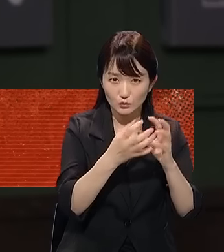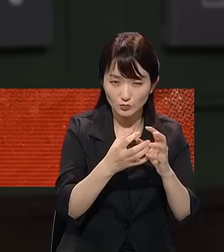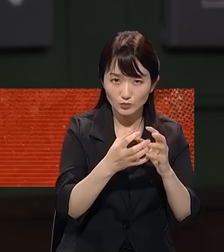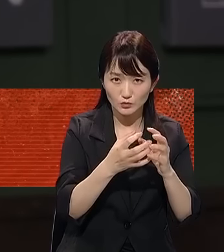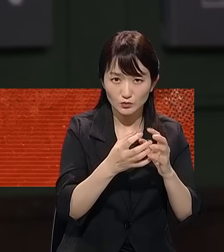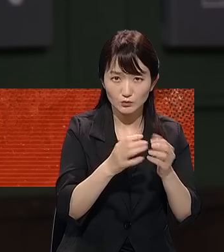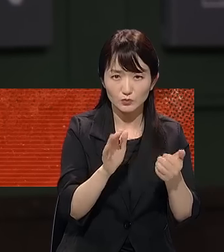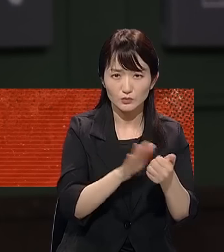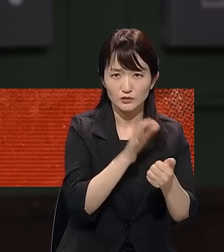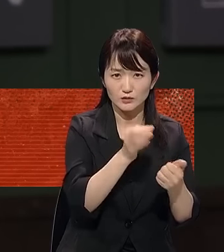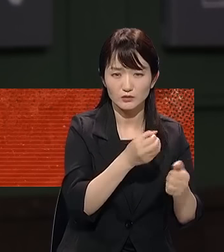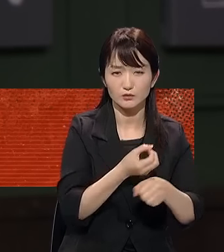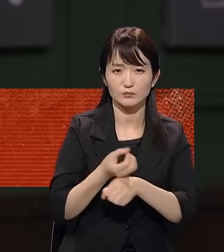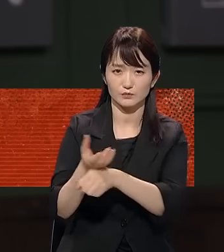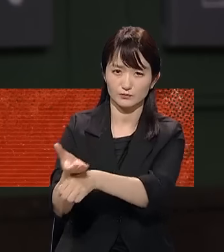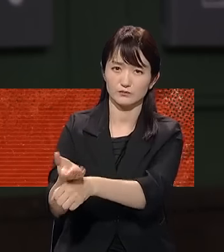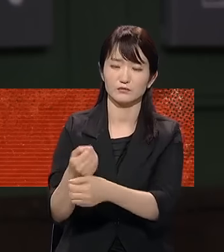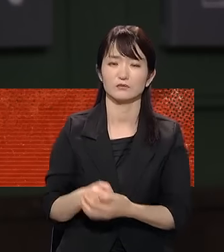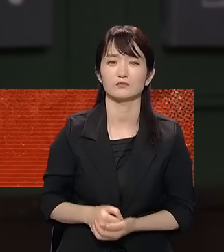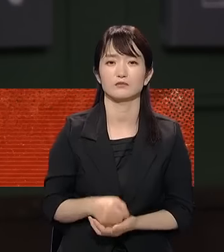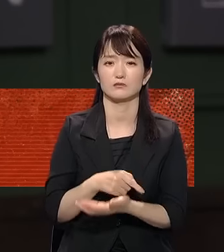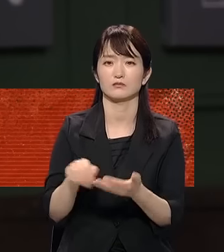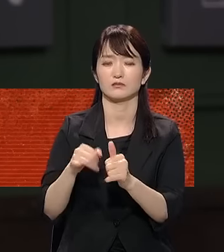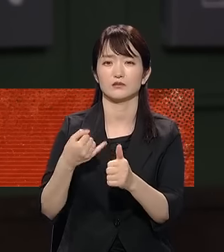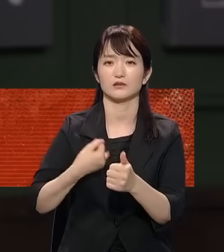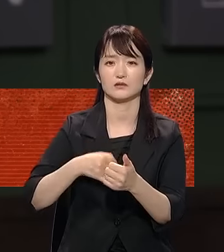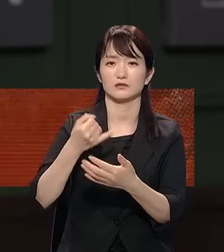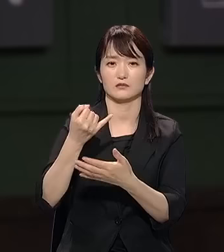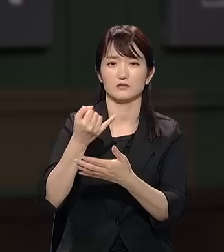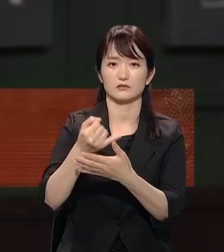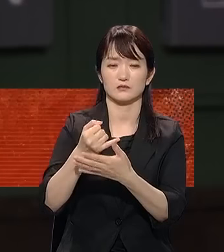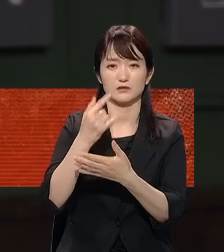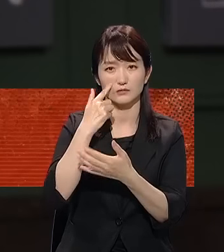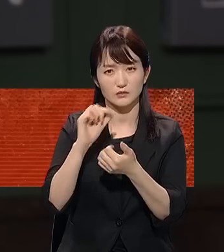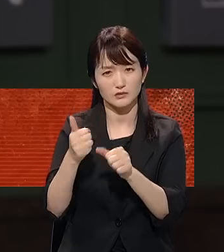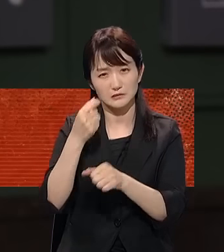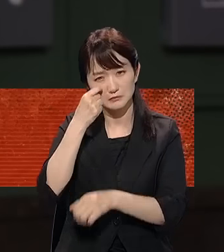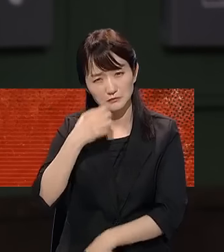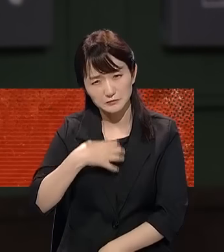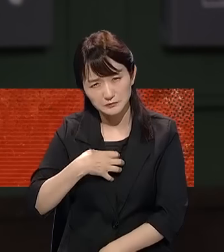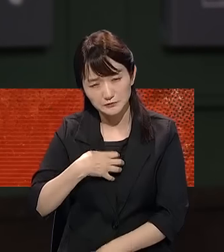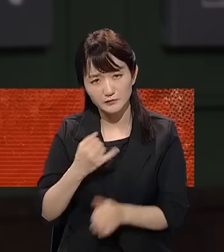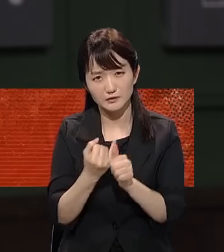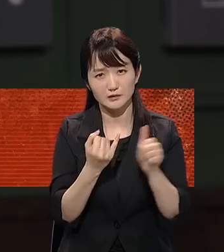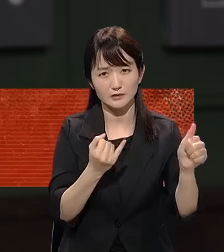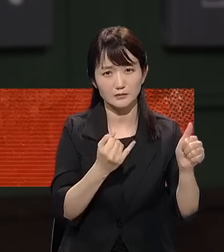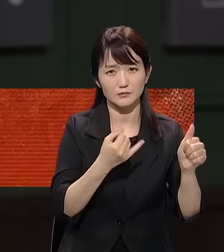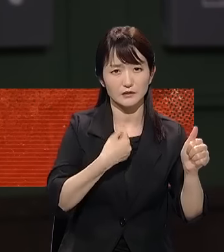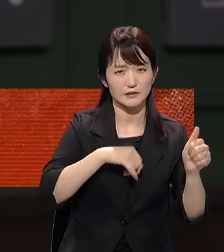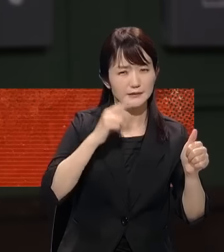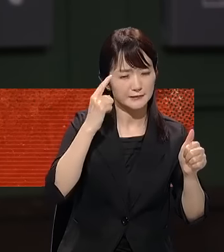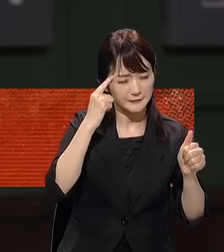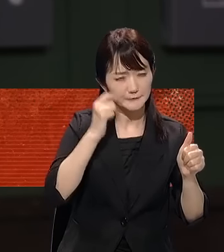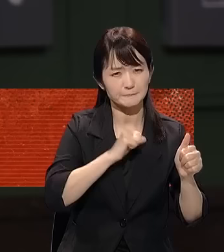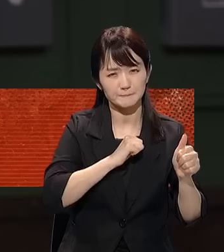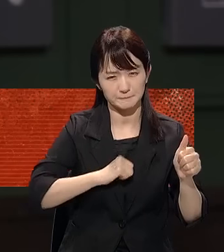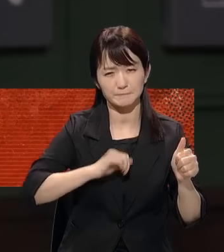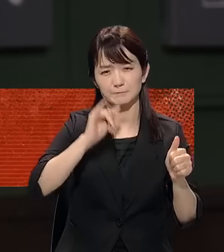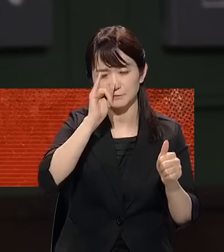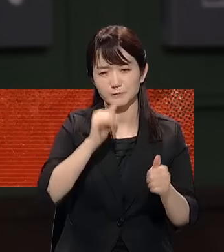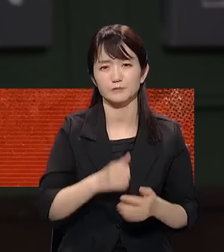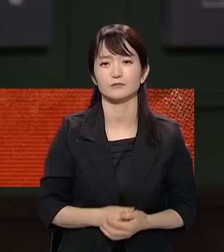보내줬다고 합니다 피해자의 큰 딸은 아버지를 잃은 슬픔 속에서도 남편이 안시와 딸을 생각하면서 겨우겨우 버틸 수 있었다고